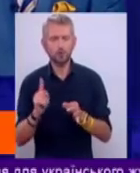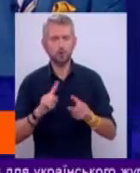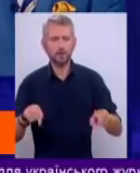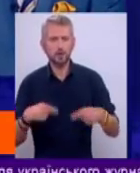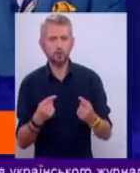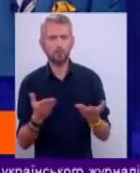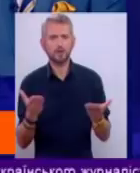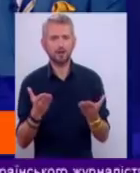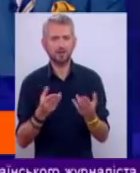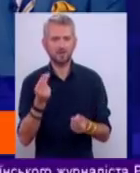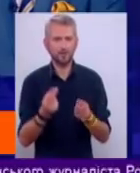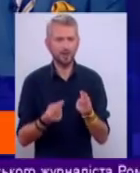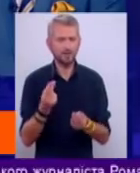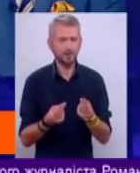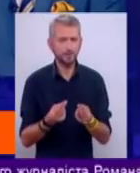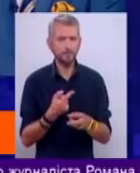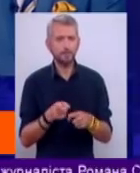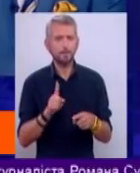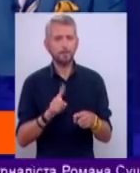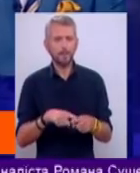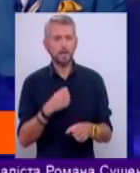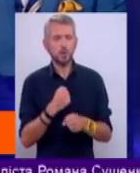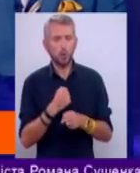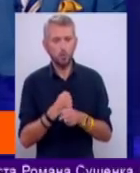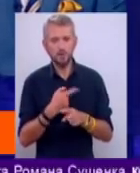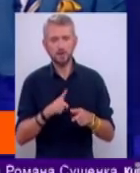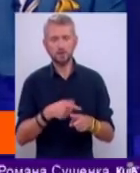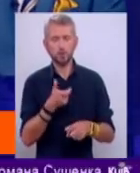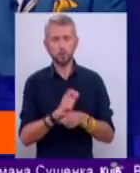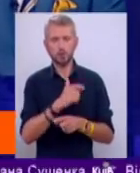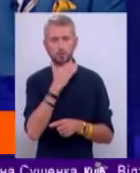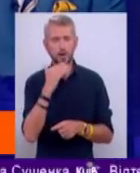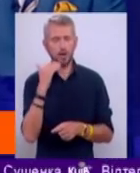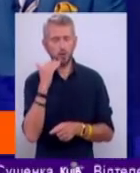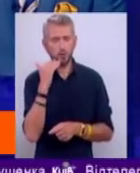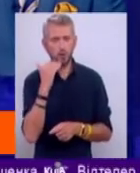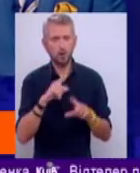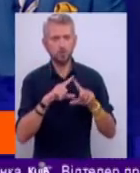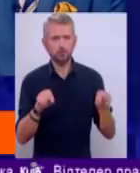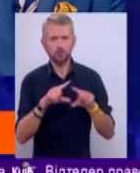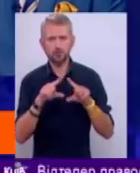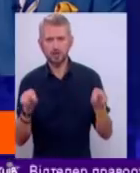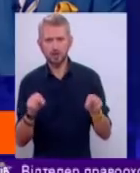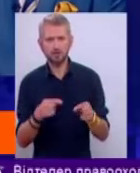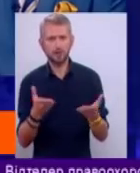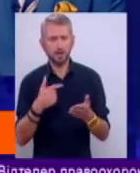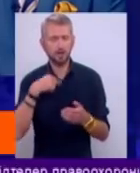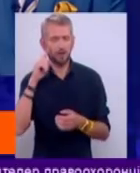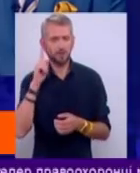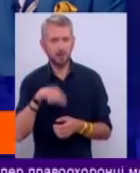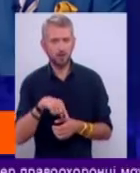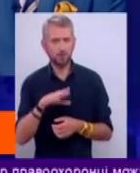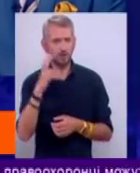організовувати, якісь квести. Це робиться, це дуже багато шкіл, яких я знаю,